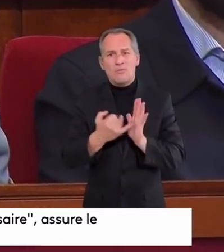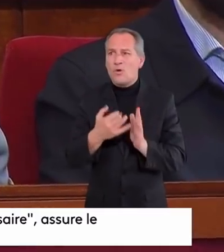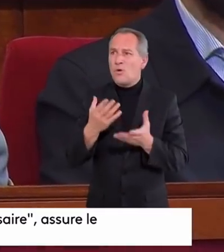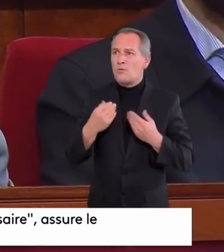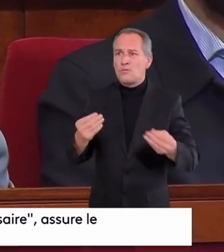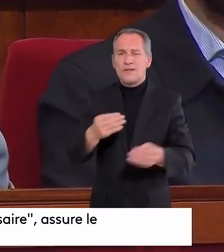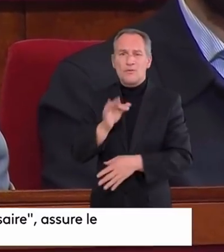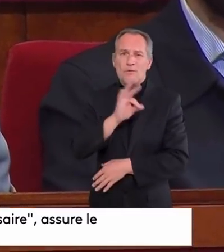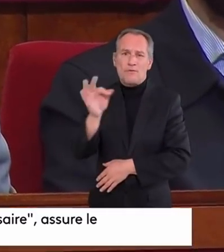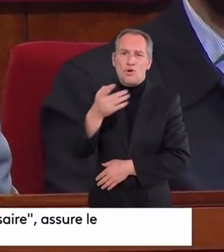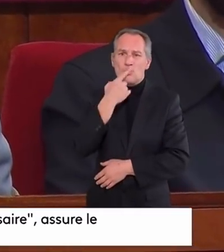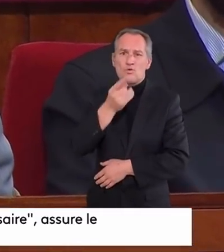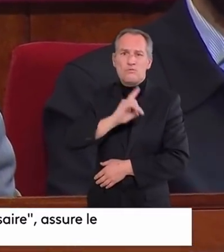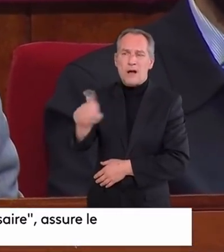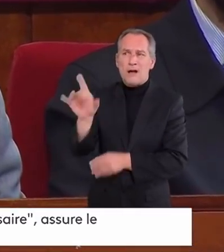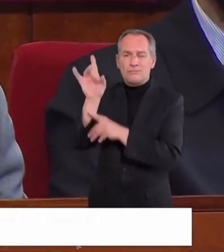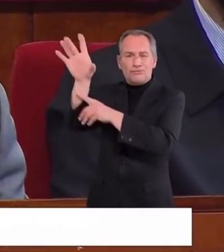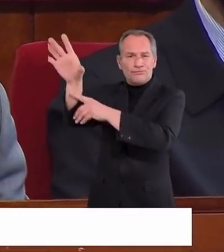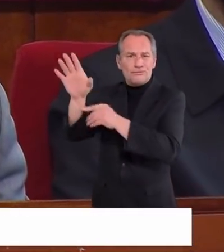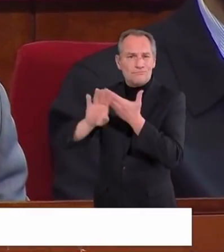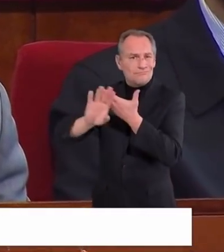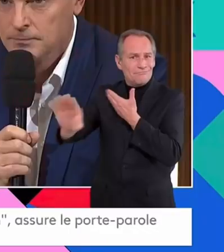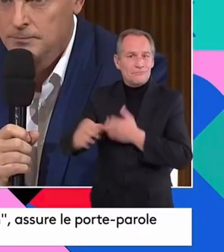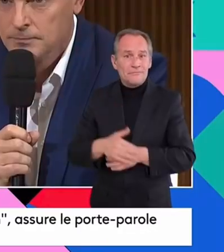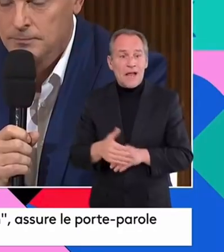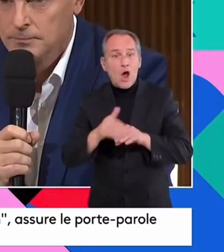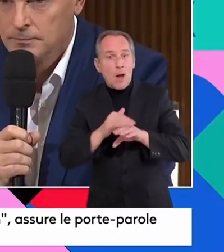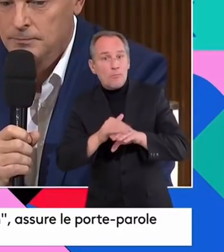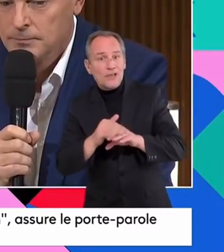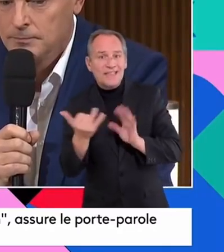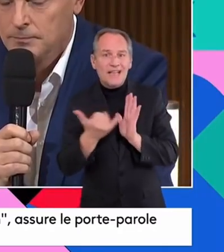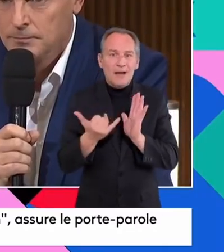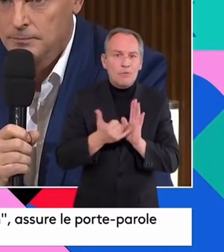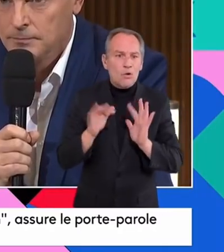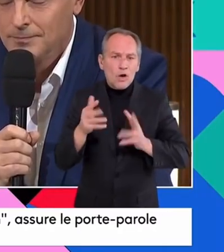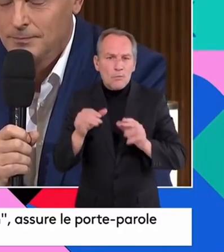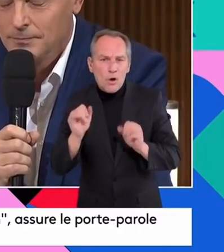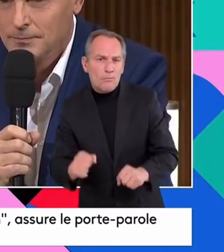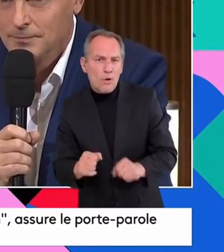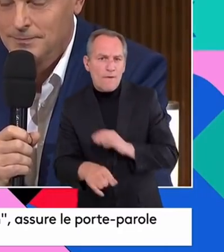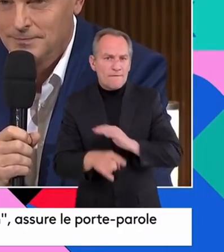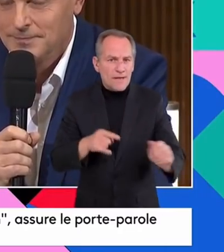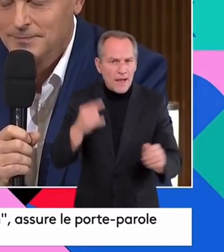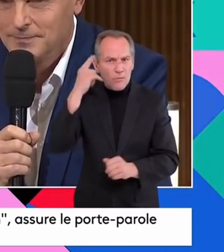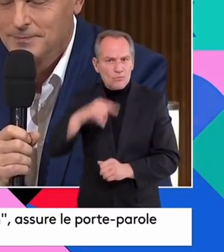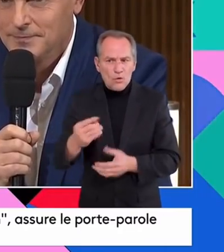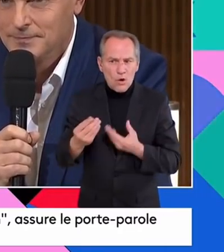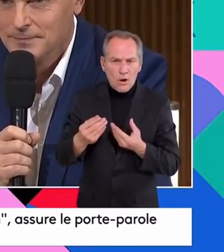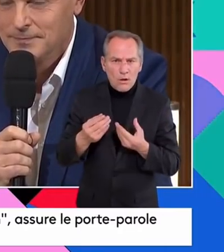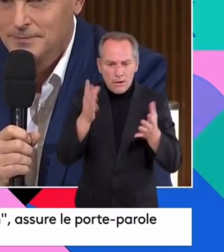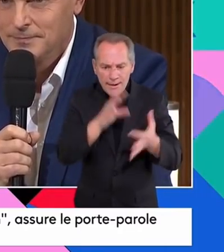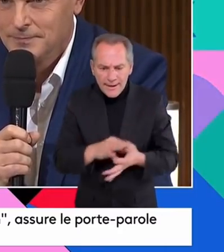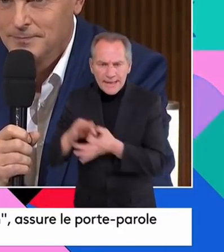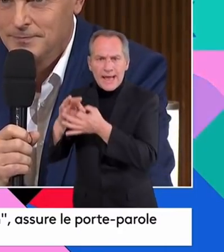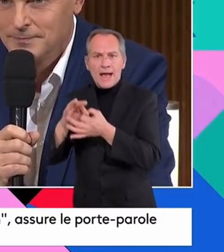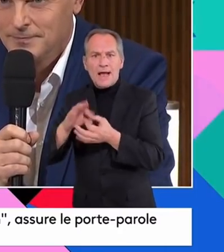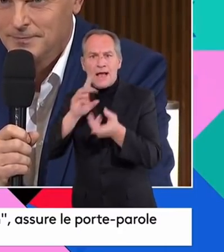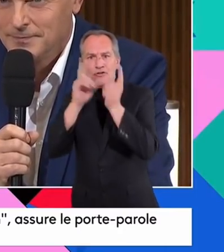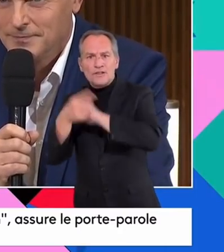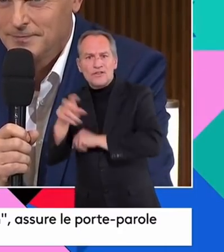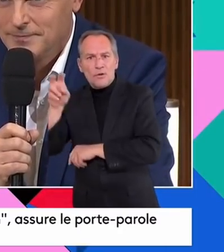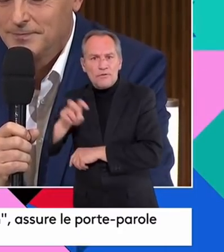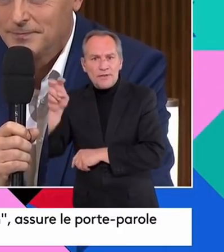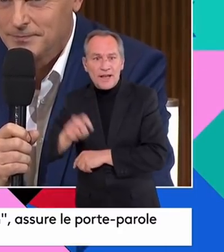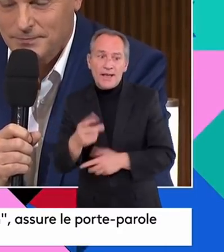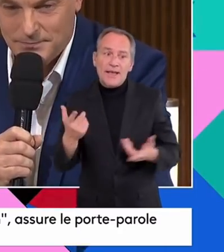politique fiscale pourriez-vous mettre en œuvre pour répondre à ces enjeux de transition ? Et comment, en même temps, vous entendez la rendre acceptable, consentie par le plus